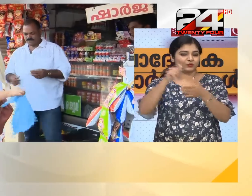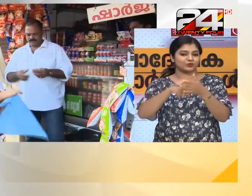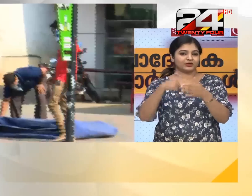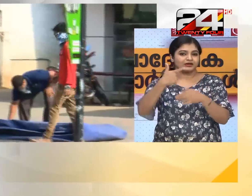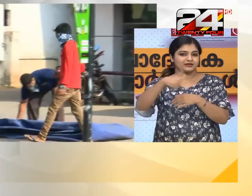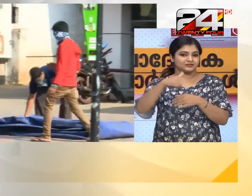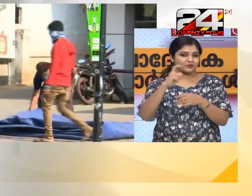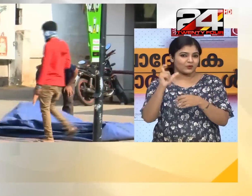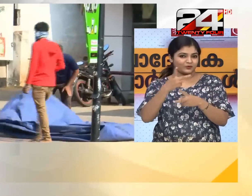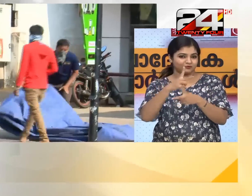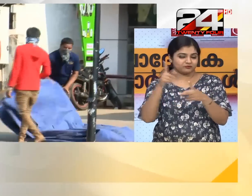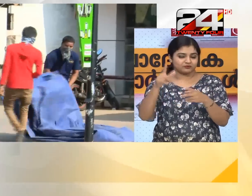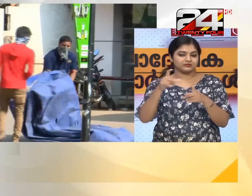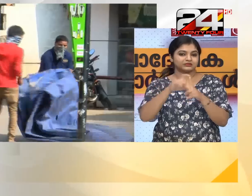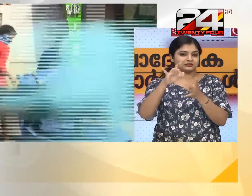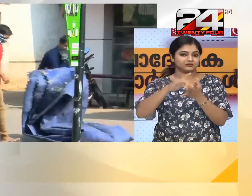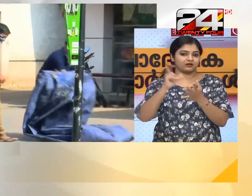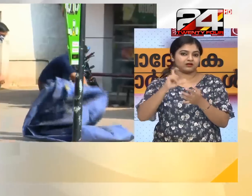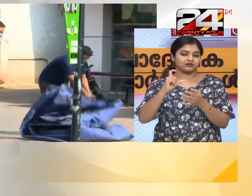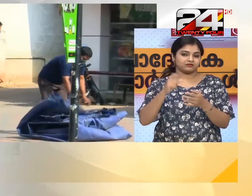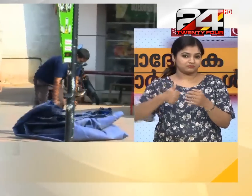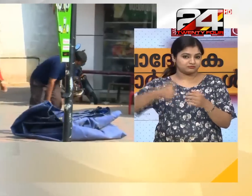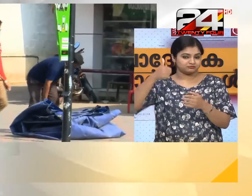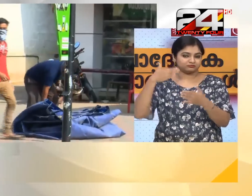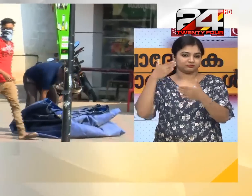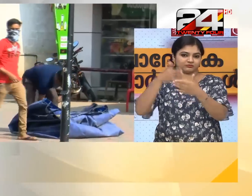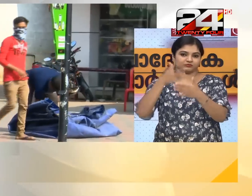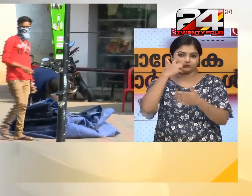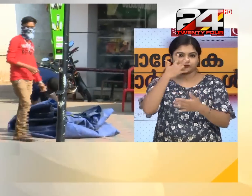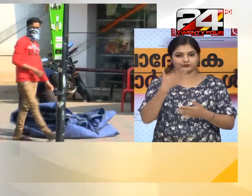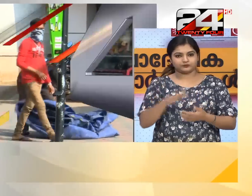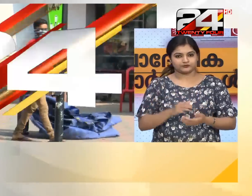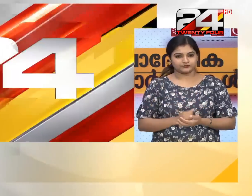എഞ്ചിനീയറിംഗ് കോളേജ് ജില്ലാ കളക്ടർ സന്ദർശിച്ചു. 24 പത്തനംതിട്ട.